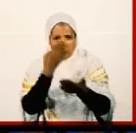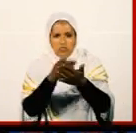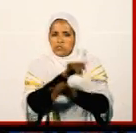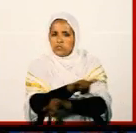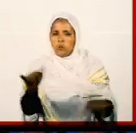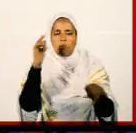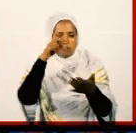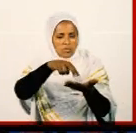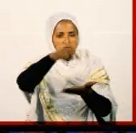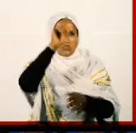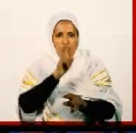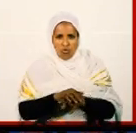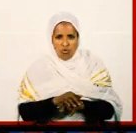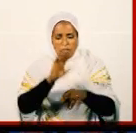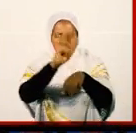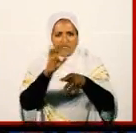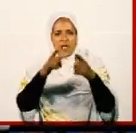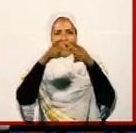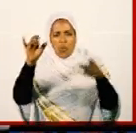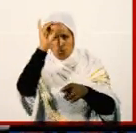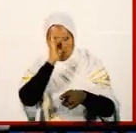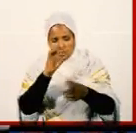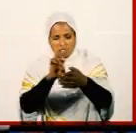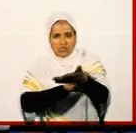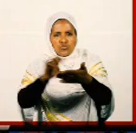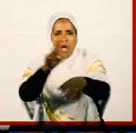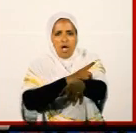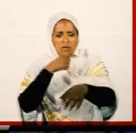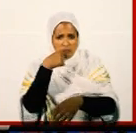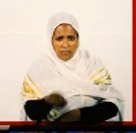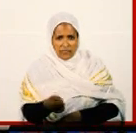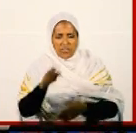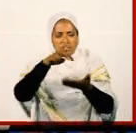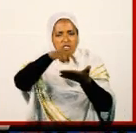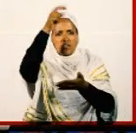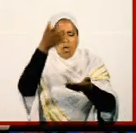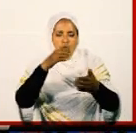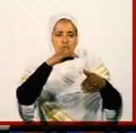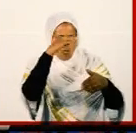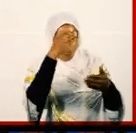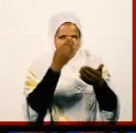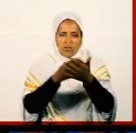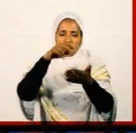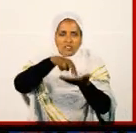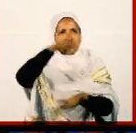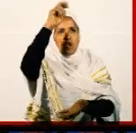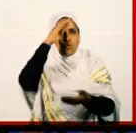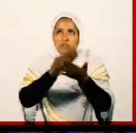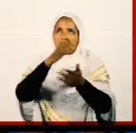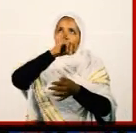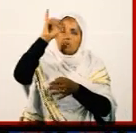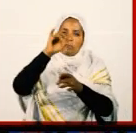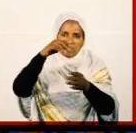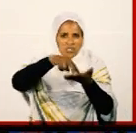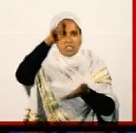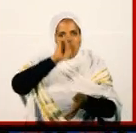ነው። የቤተ ክርስቲያናችን ታላቁ ሊቅ ቅዱስ ያሬድ እንደተናገረው ትንሣኤዋ ከመ ትንሣኤ ወልዳ አይደለም ያለው፣ ትንሣኤዋ እንደ ልጇ ትንሣኤ ነው